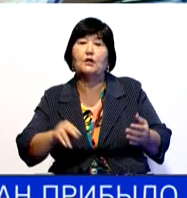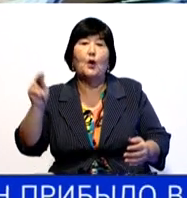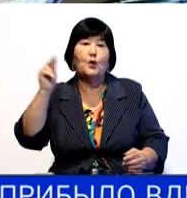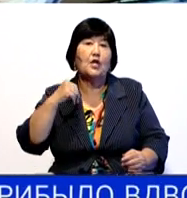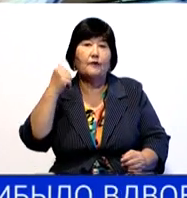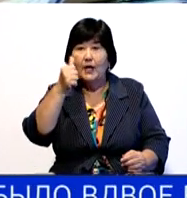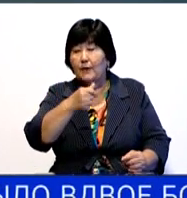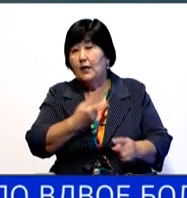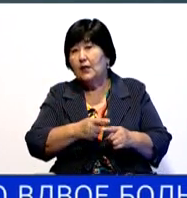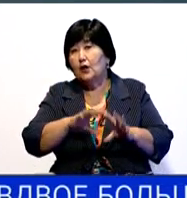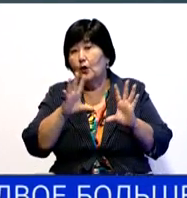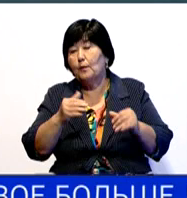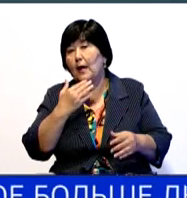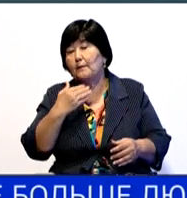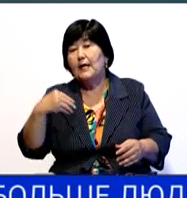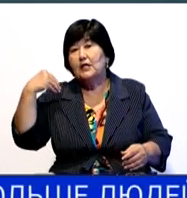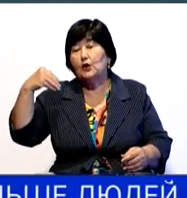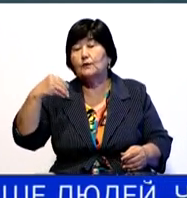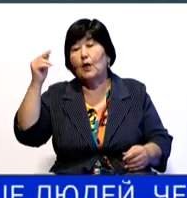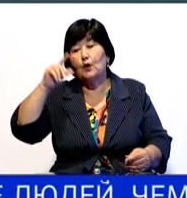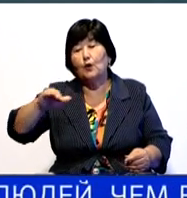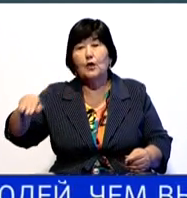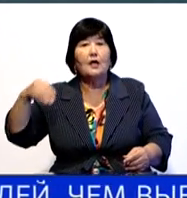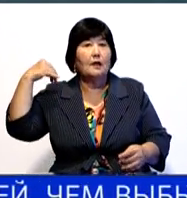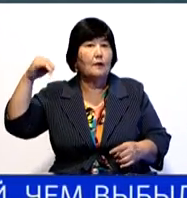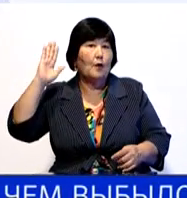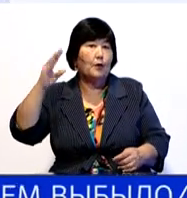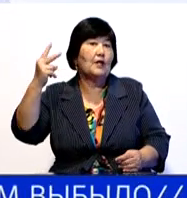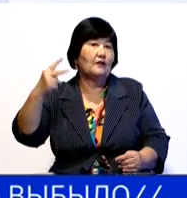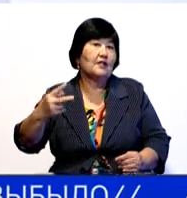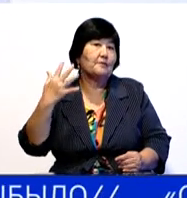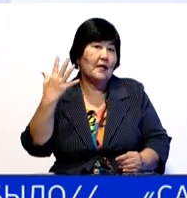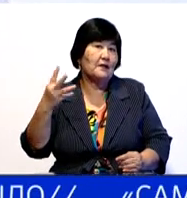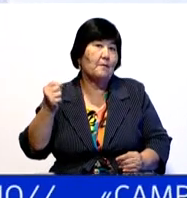года. Таким образом, последний звонок для школьников прозвенит 25 мая.